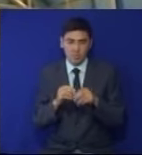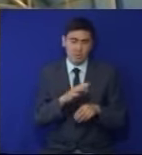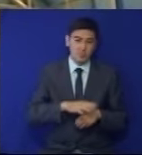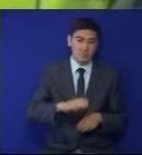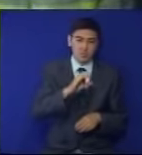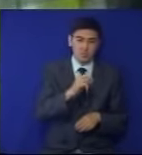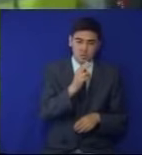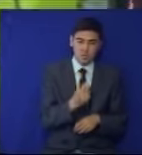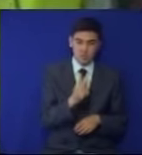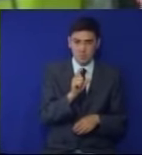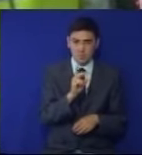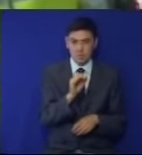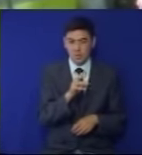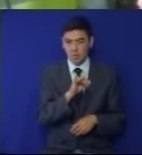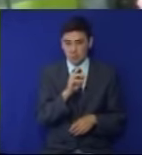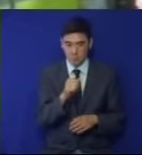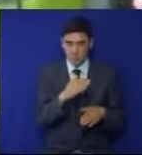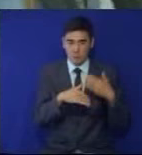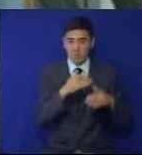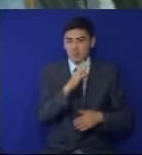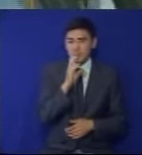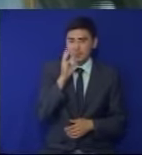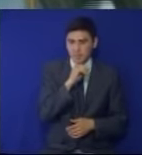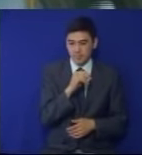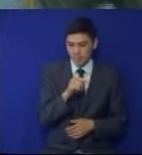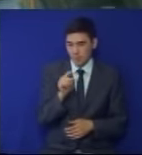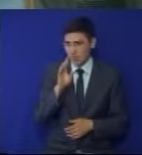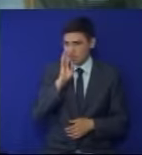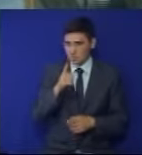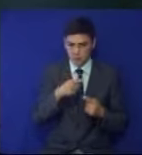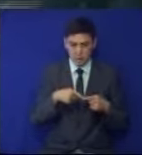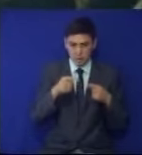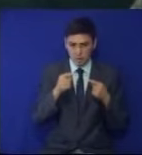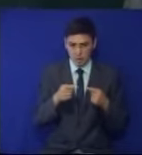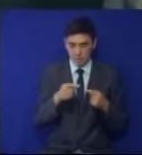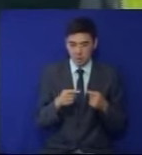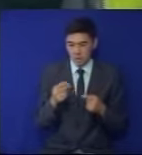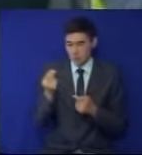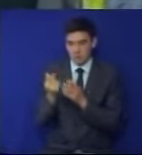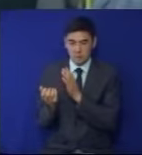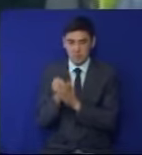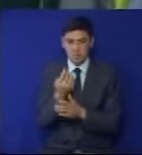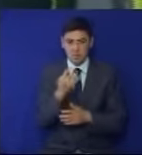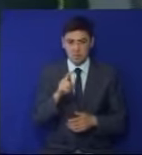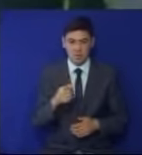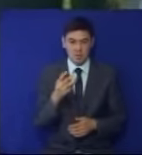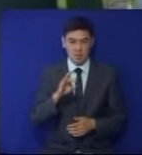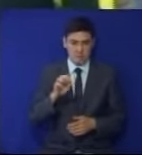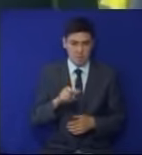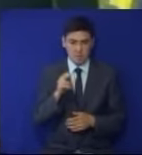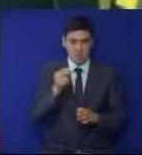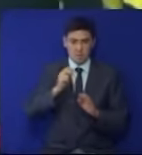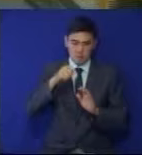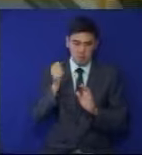экономикалық дамуына оң ықпал етпек. Полиметал компаниясы қызмет жасаған 4 жылда барлық деңгейдегі бюджетті 4,5 миллиард салық